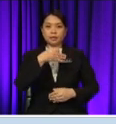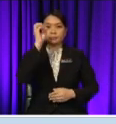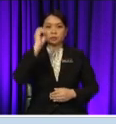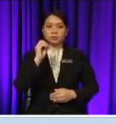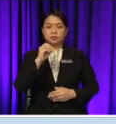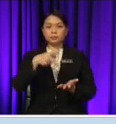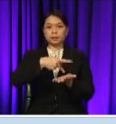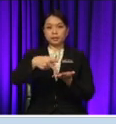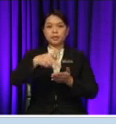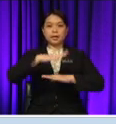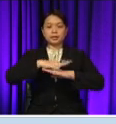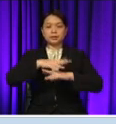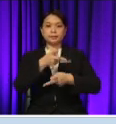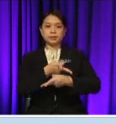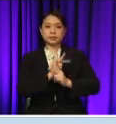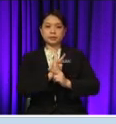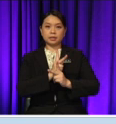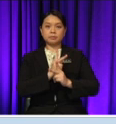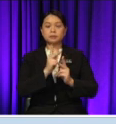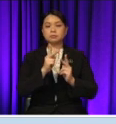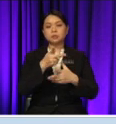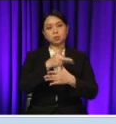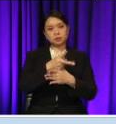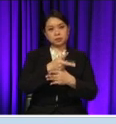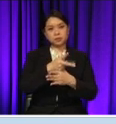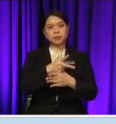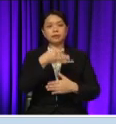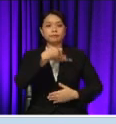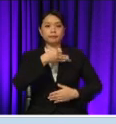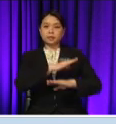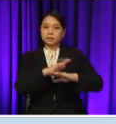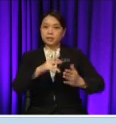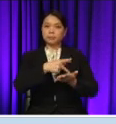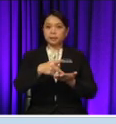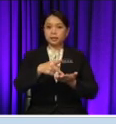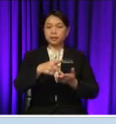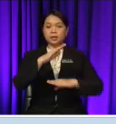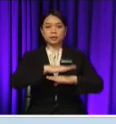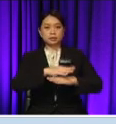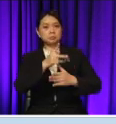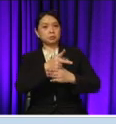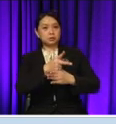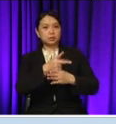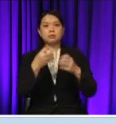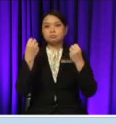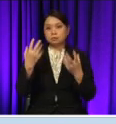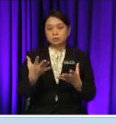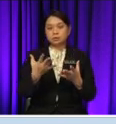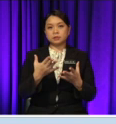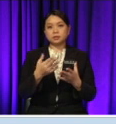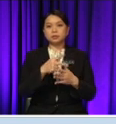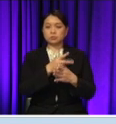dibayar atas pinjaman pekongsi faedah tidak dibayar atas modal pengungsi dan potensi juga menguruskan